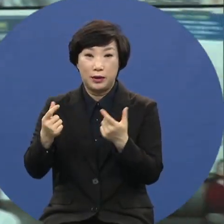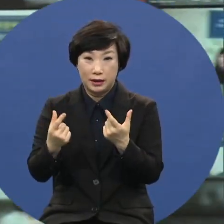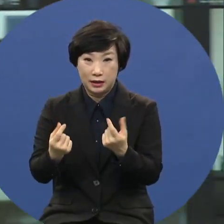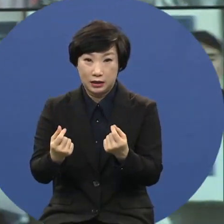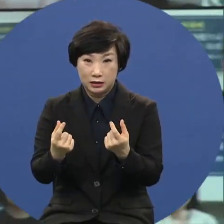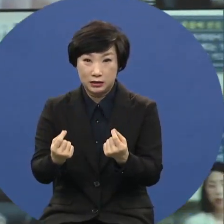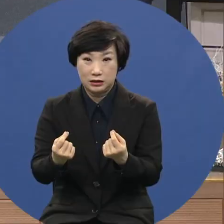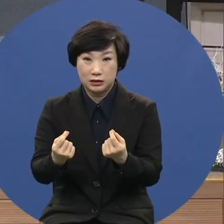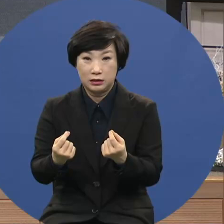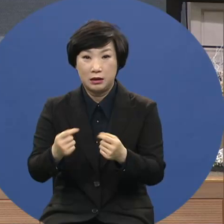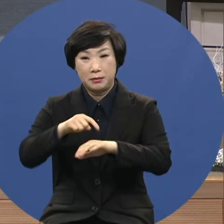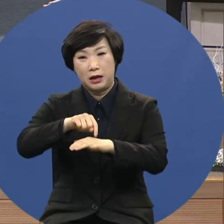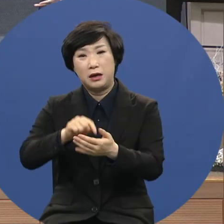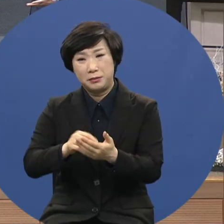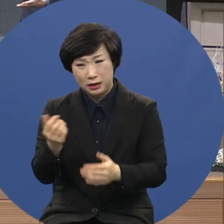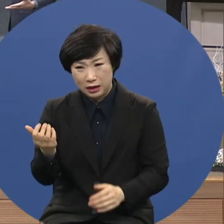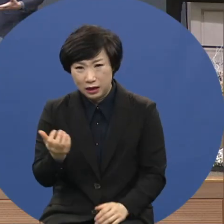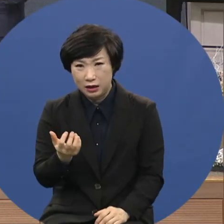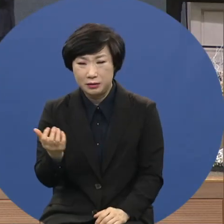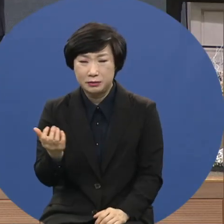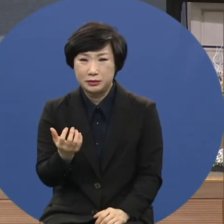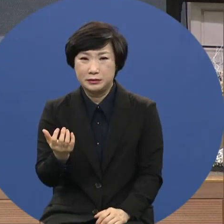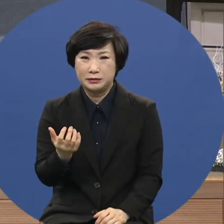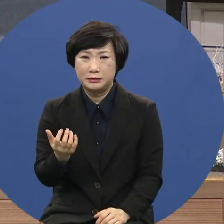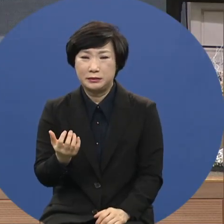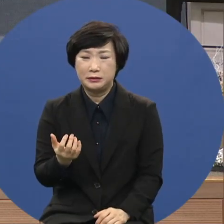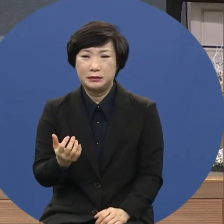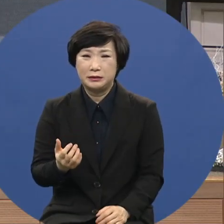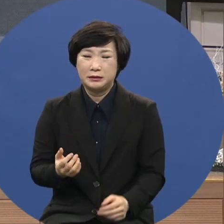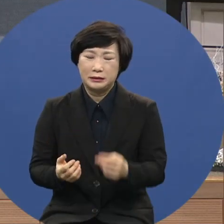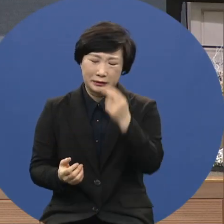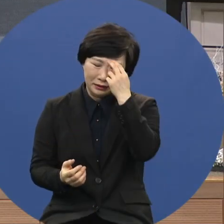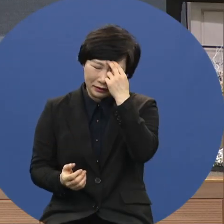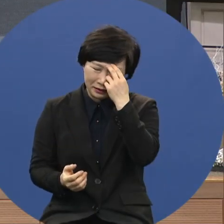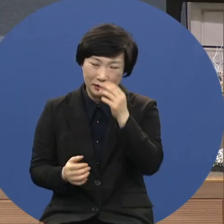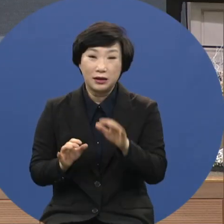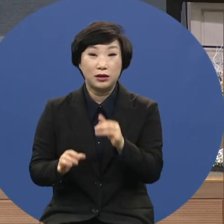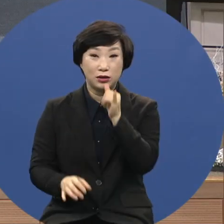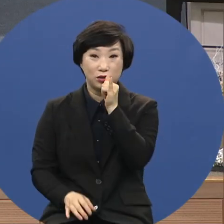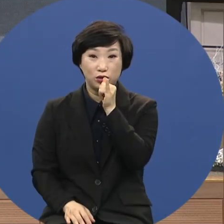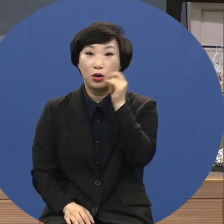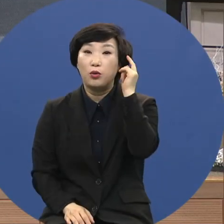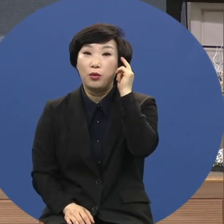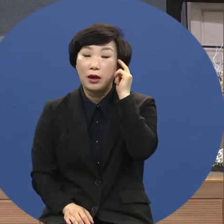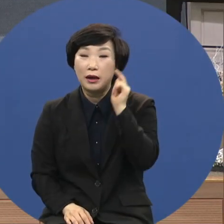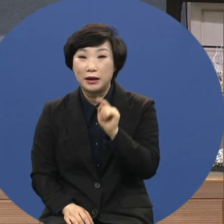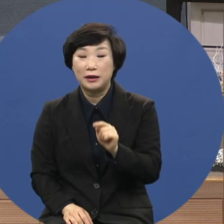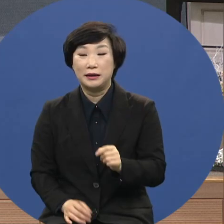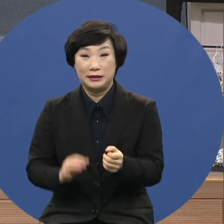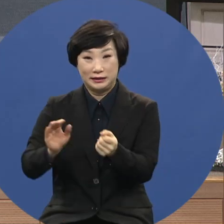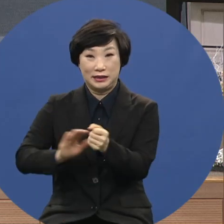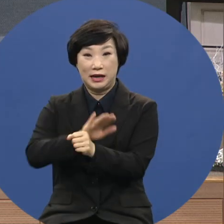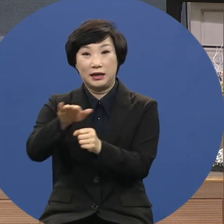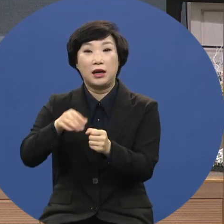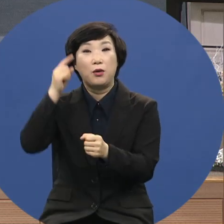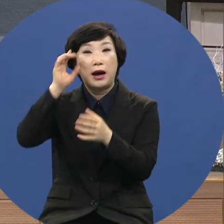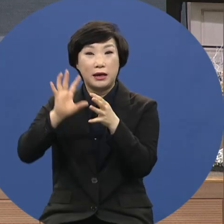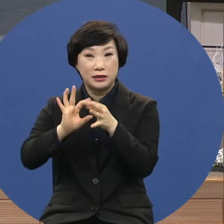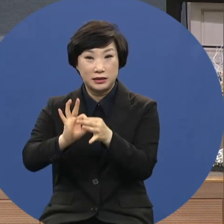이렇게 마음 아프고 속 썩고 하는 것은 사랑의